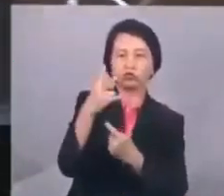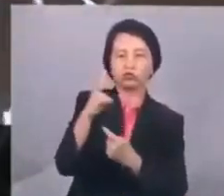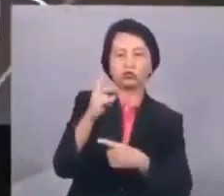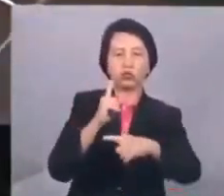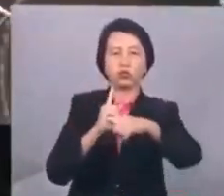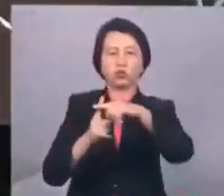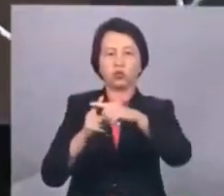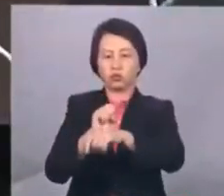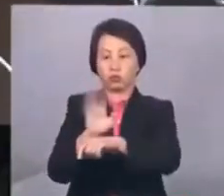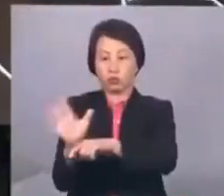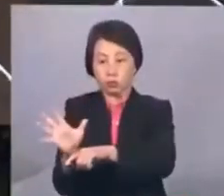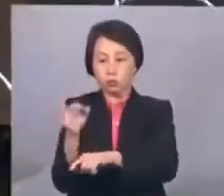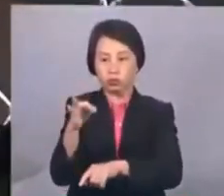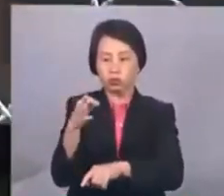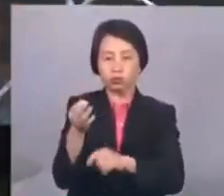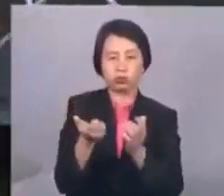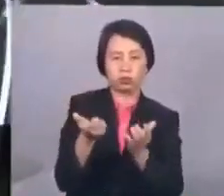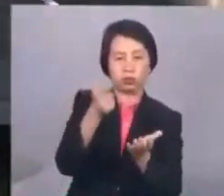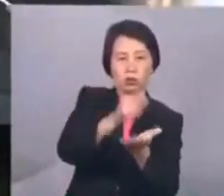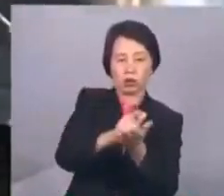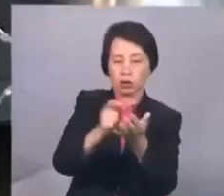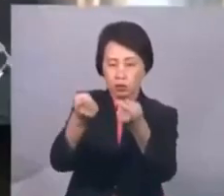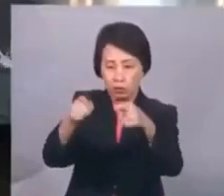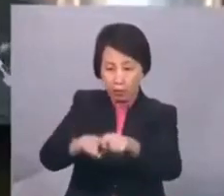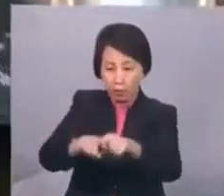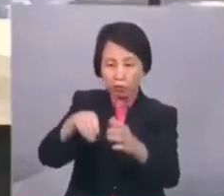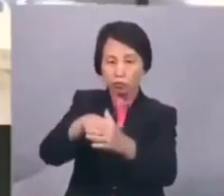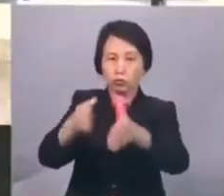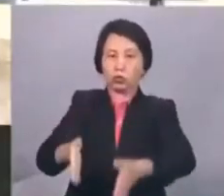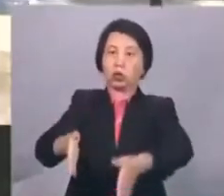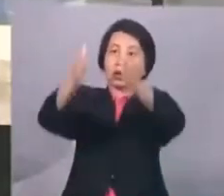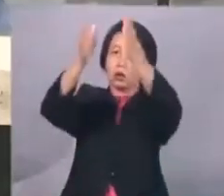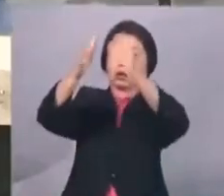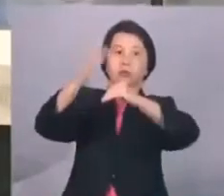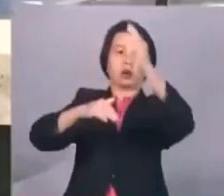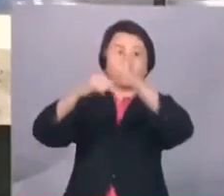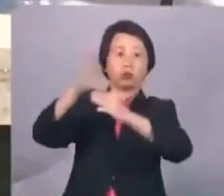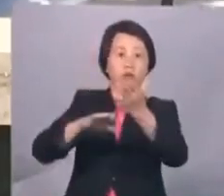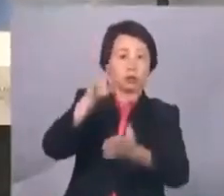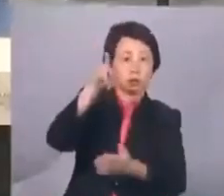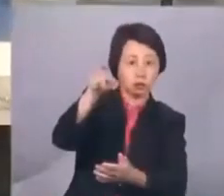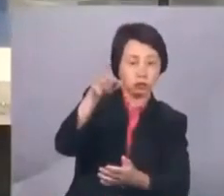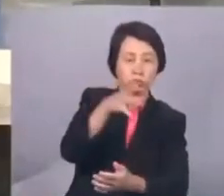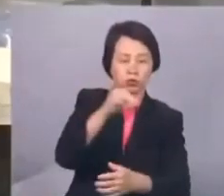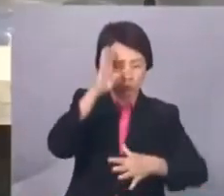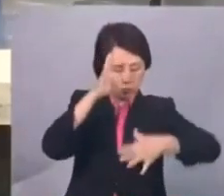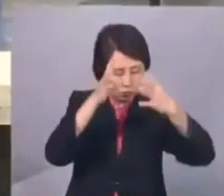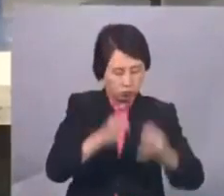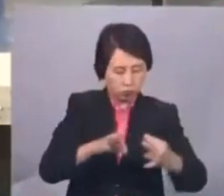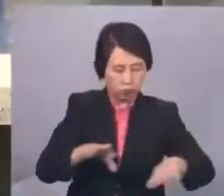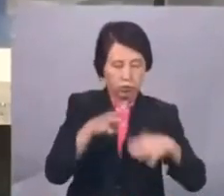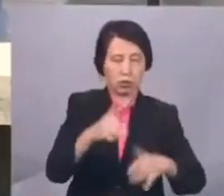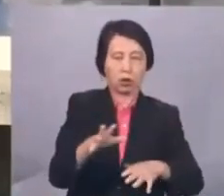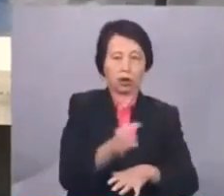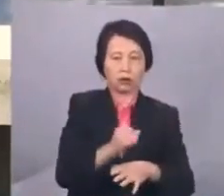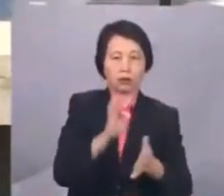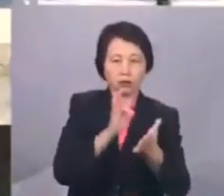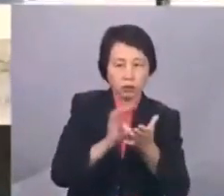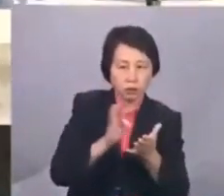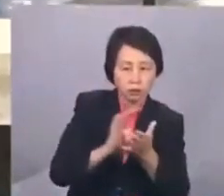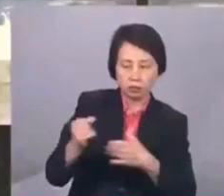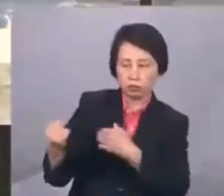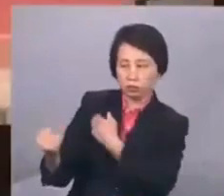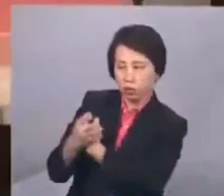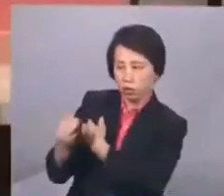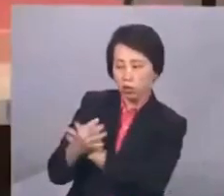positif hobi 19 dilaporkan berlaku di Manado berkenaan keputusan itu juga dibuat selepas mengambil kires